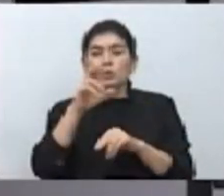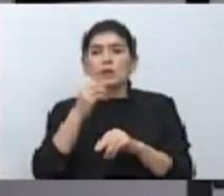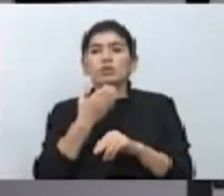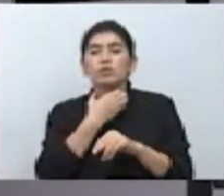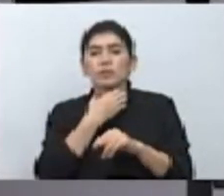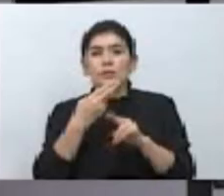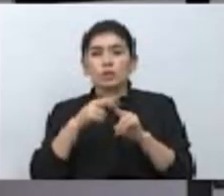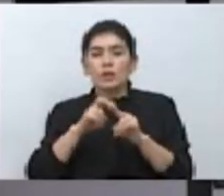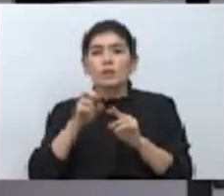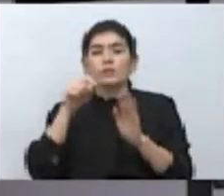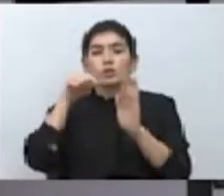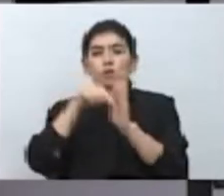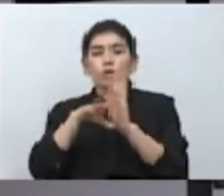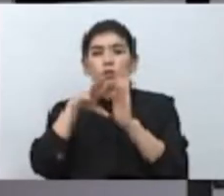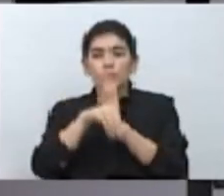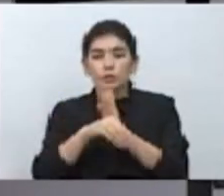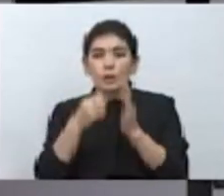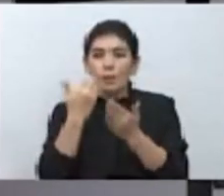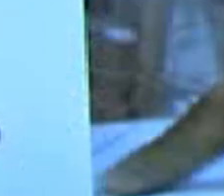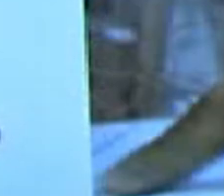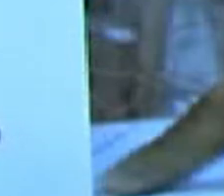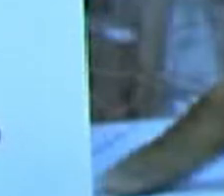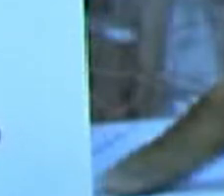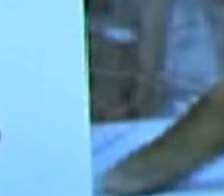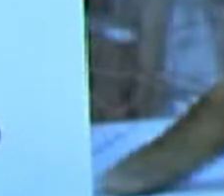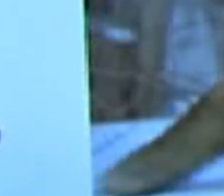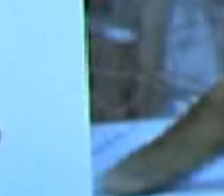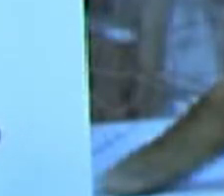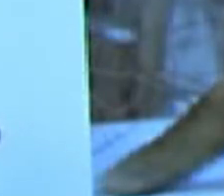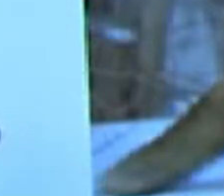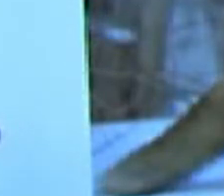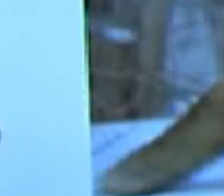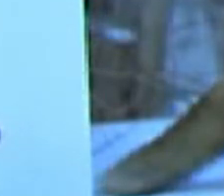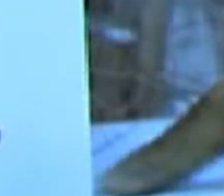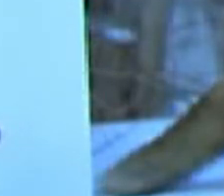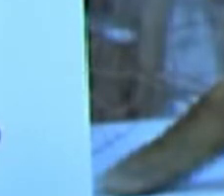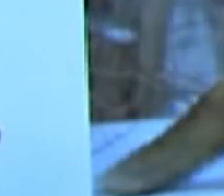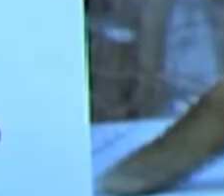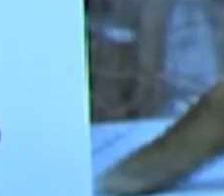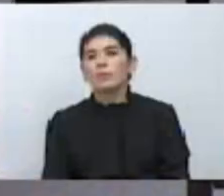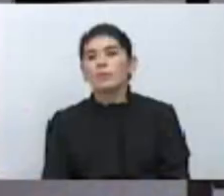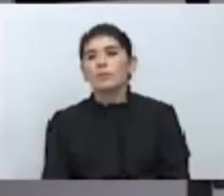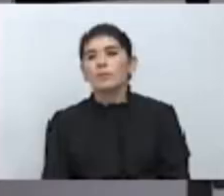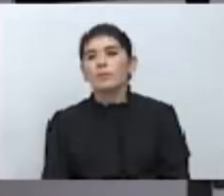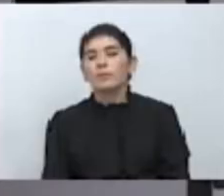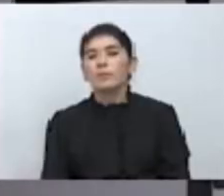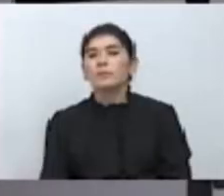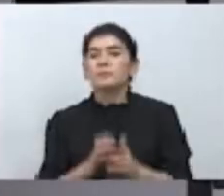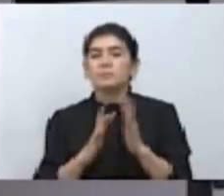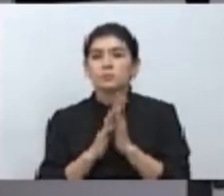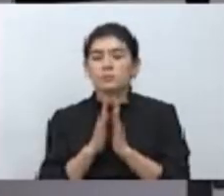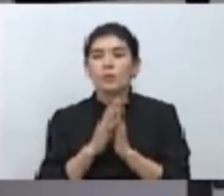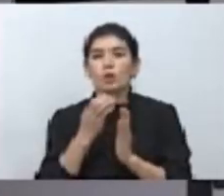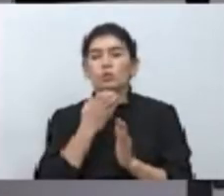yirtqichlar turkumiga kirishini misol keltirishimiz mumkin. Ikkalasi ham etxo'r hayvonlar hisoblanadi. O'simlik va